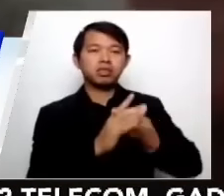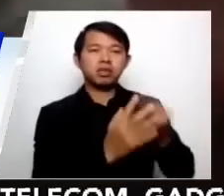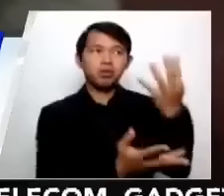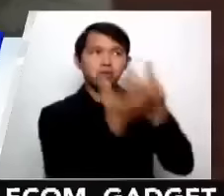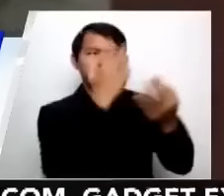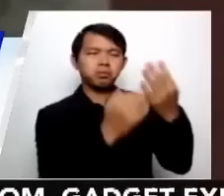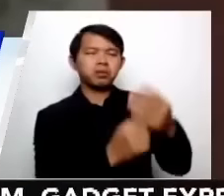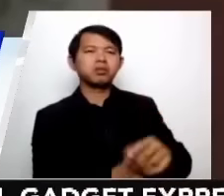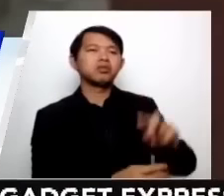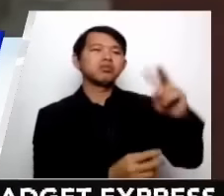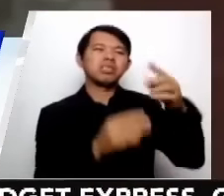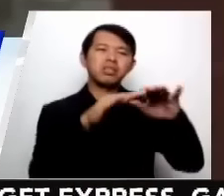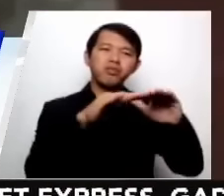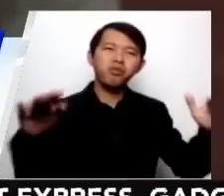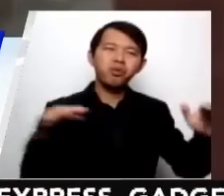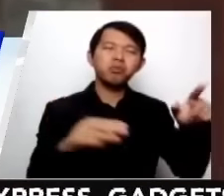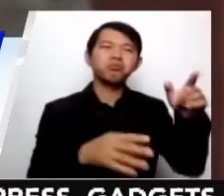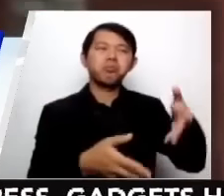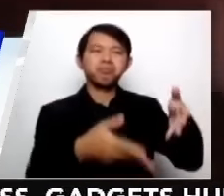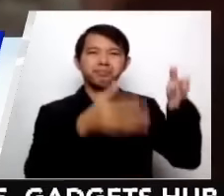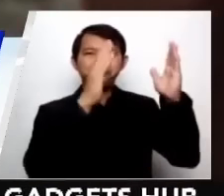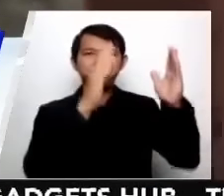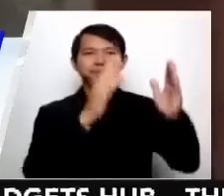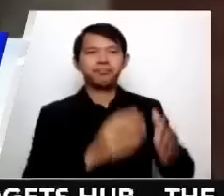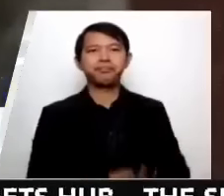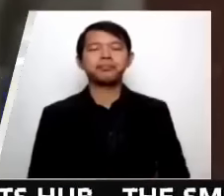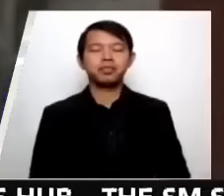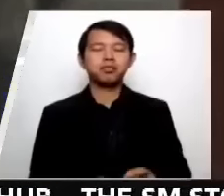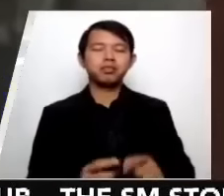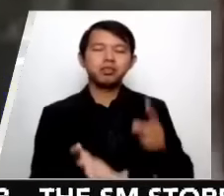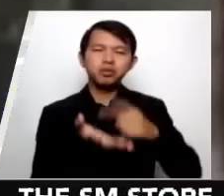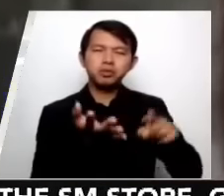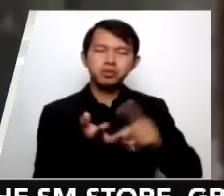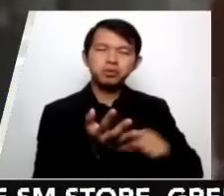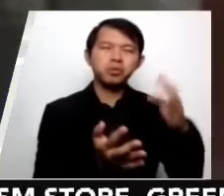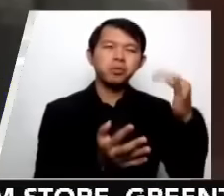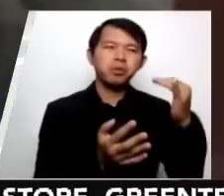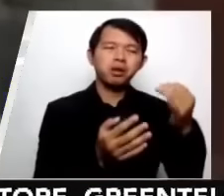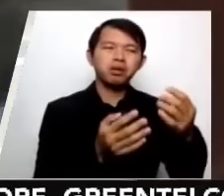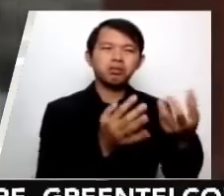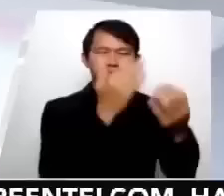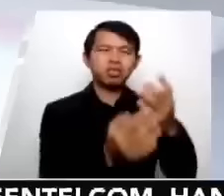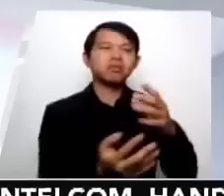bahay. Iniimbestigahan pa ang sanhi nito at ang halaga ng pinsala.